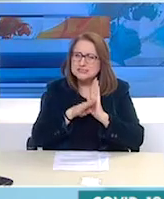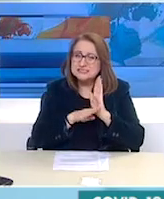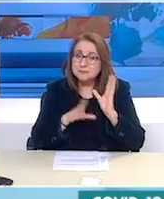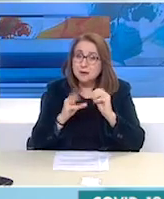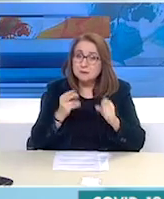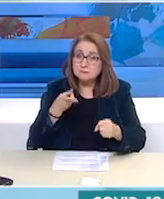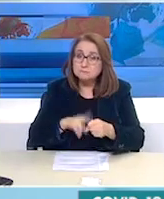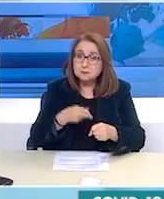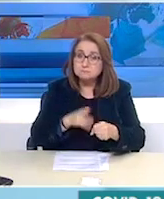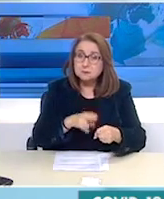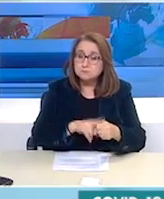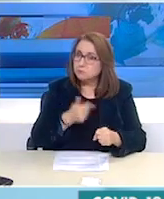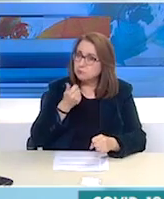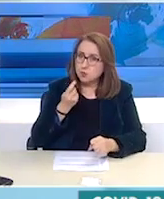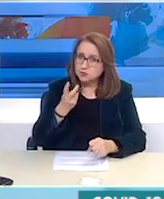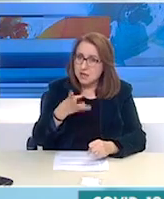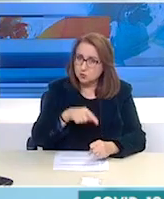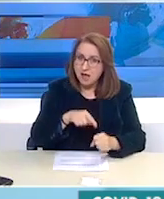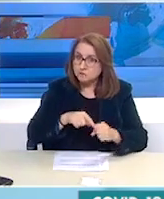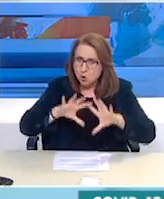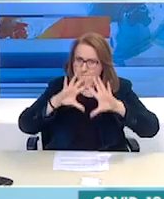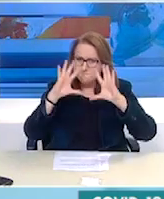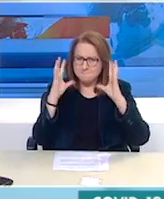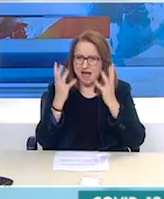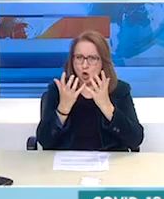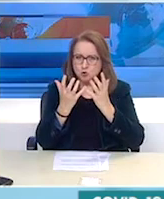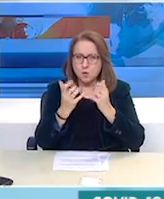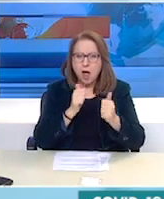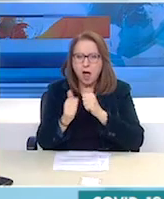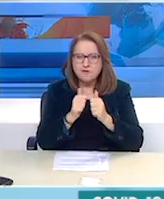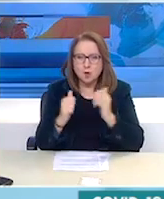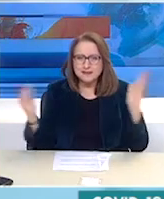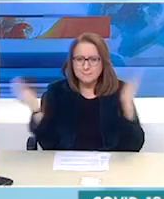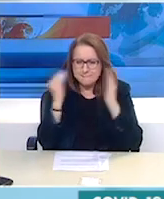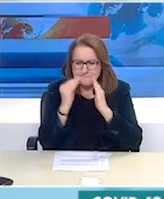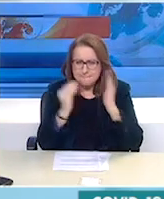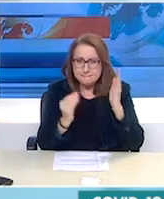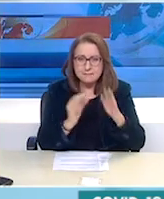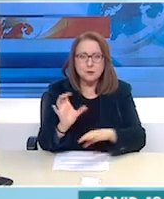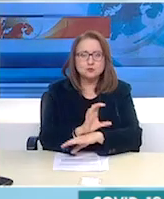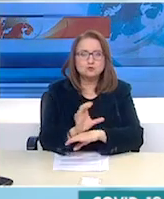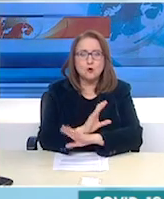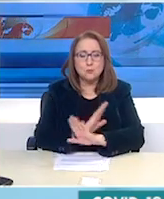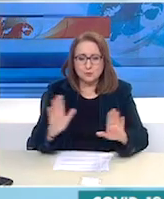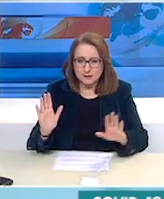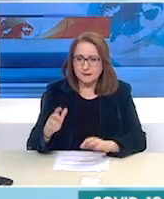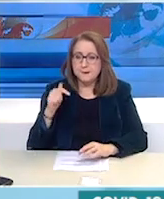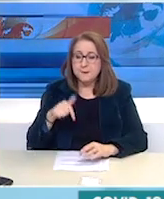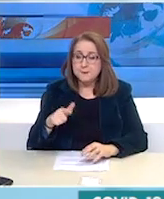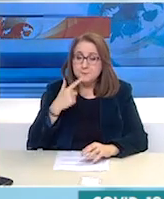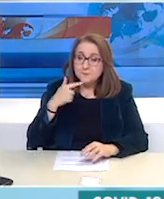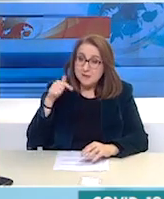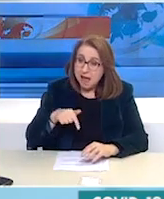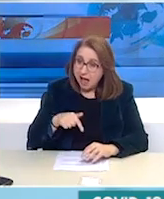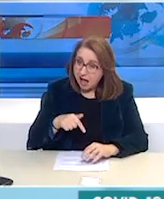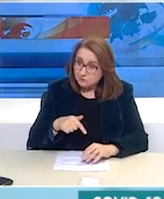και στη γειτονιά μας. Παρ' όλα αυτά, όλη μας η προσπάθεια και η επιτυχία των μέτρων που υπάρχησαν βοήθησε